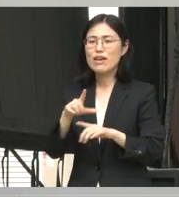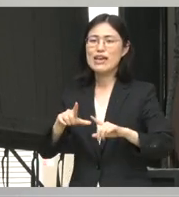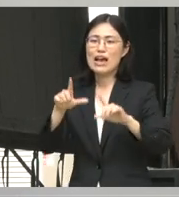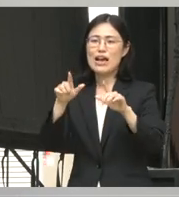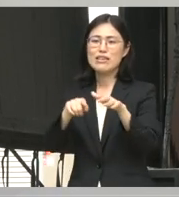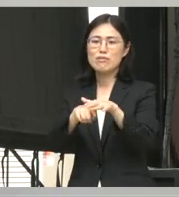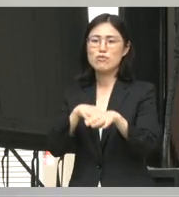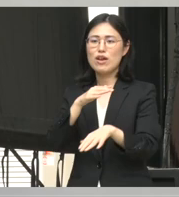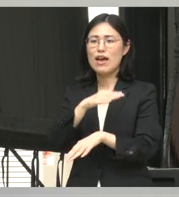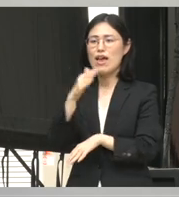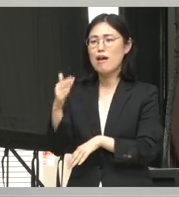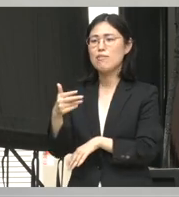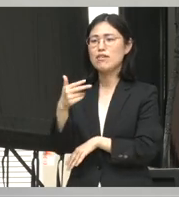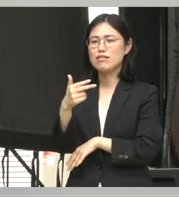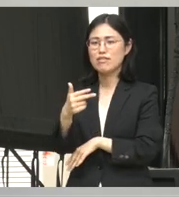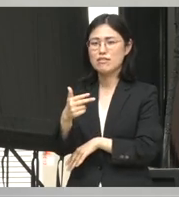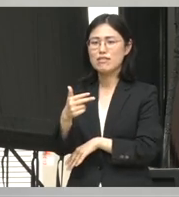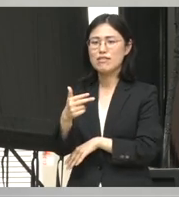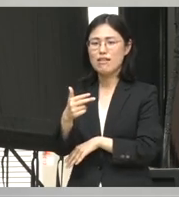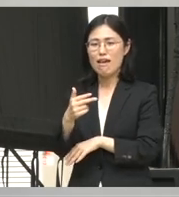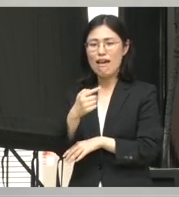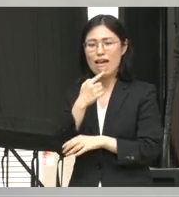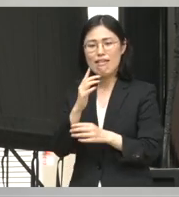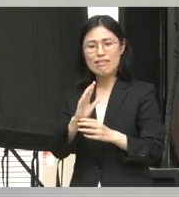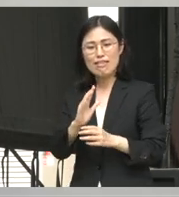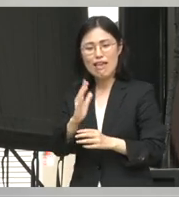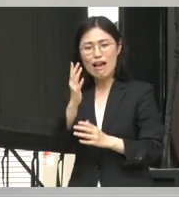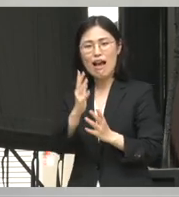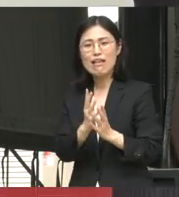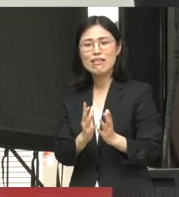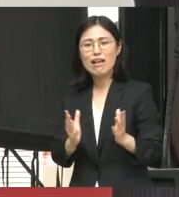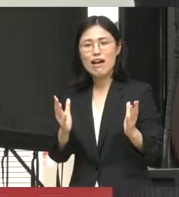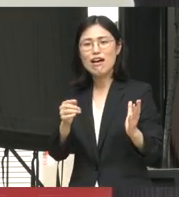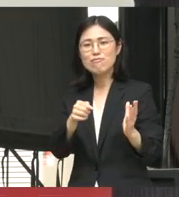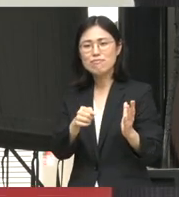で聖火皿に火が灯されます。